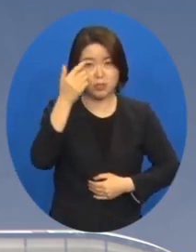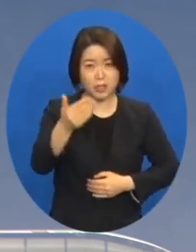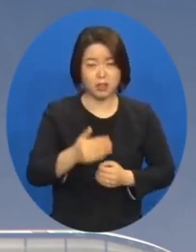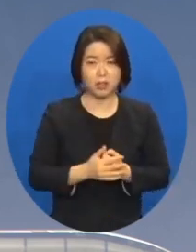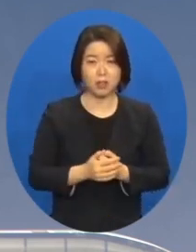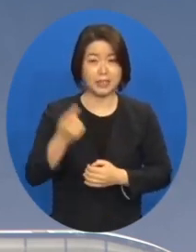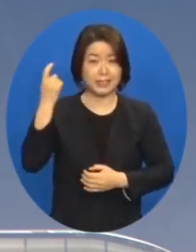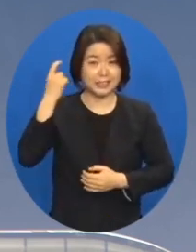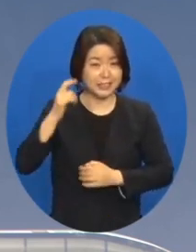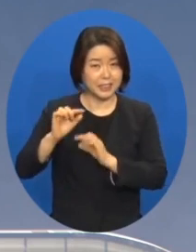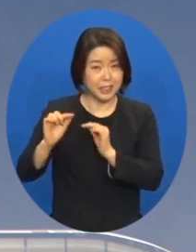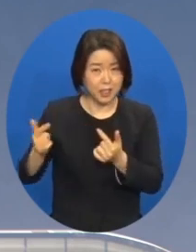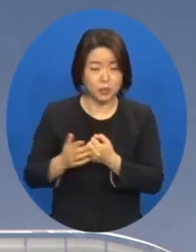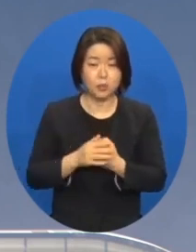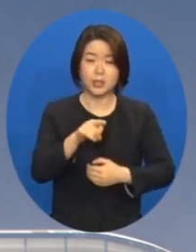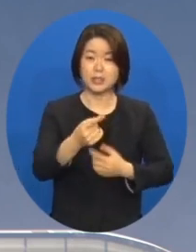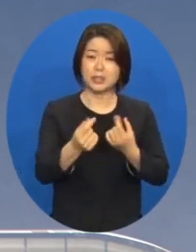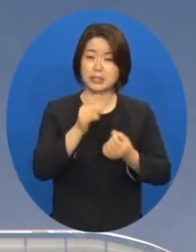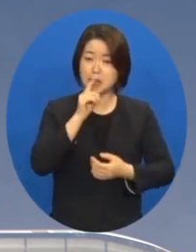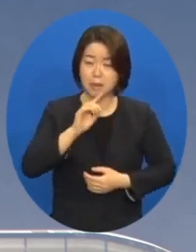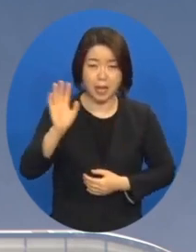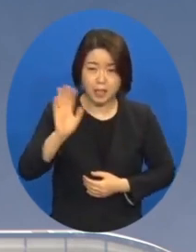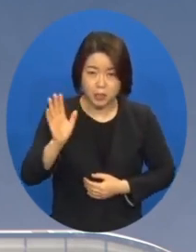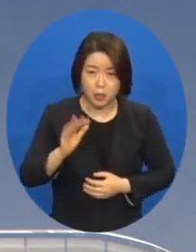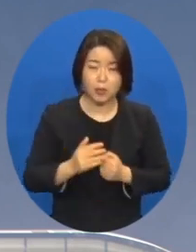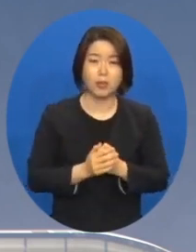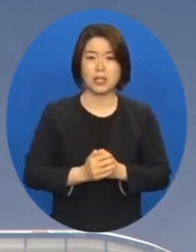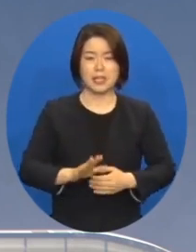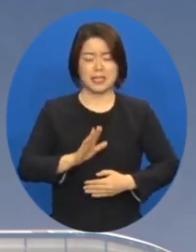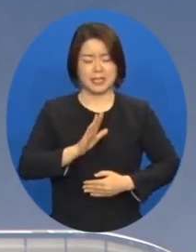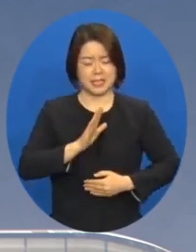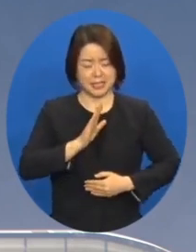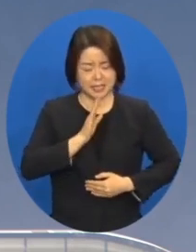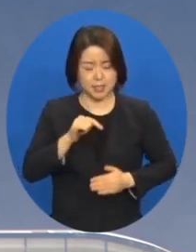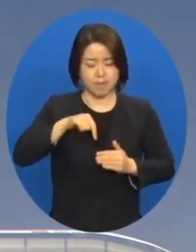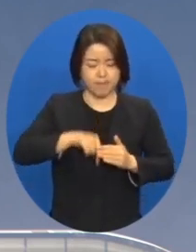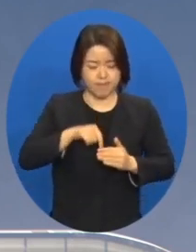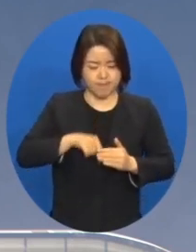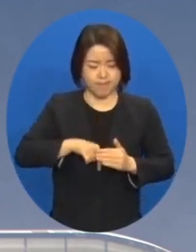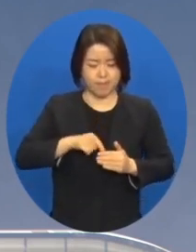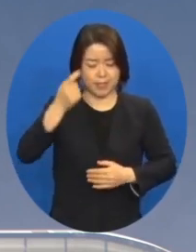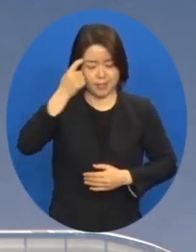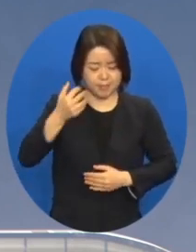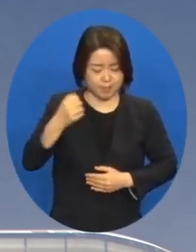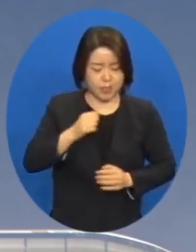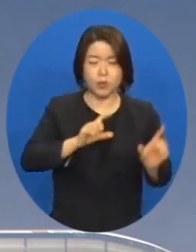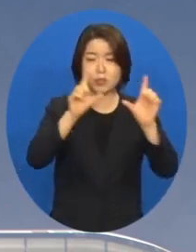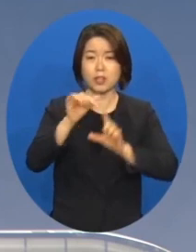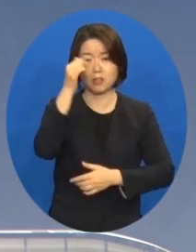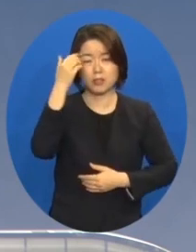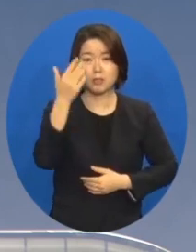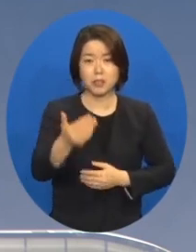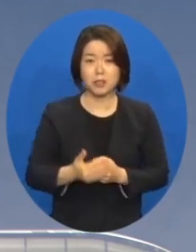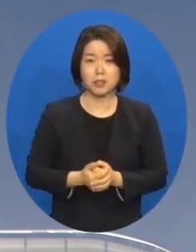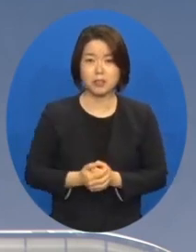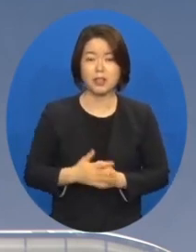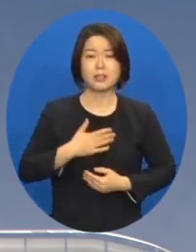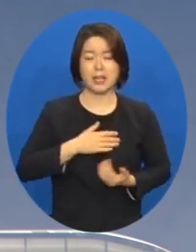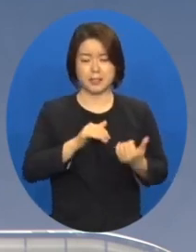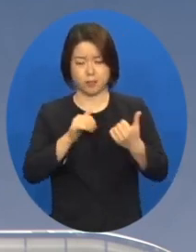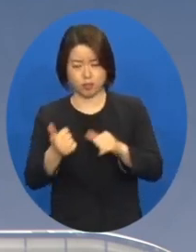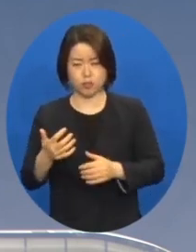게 아니고 그렇게 말해본 것도 아니고 정말 그렇게 생각하고 살았느냐 하는 겁니다. 나는 죽고